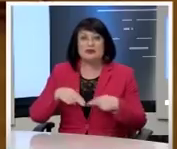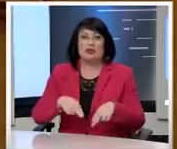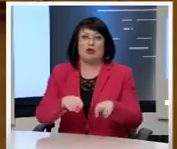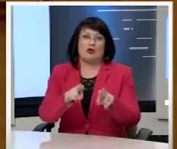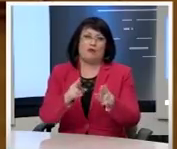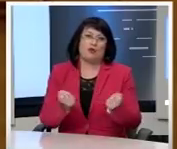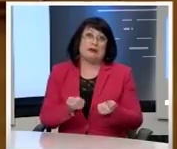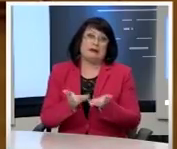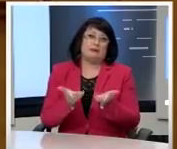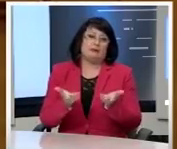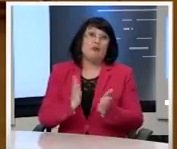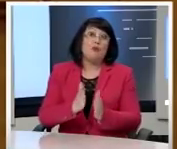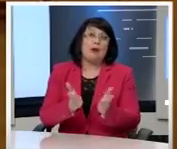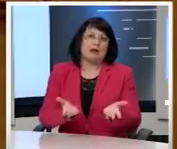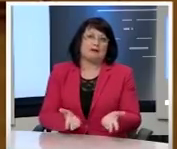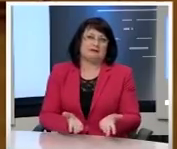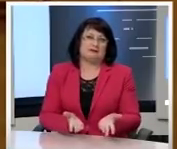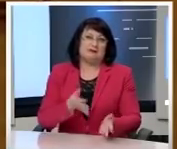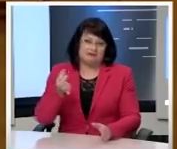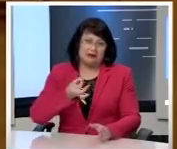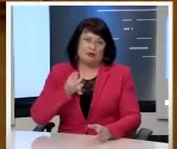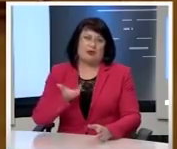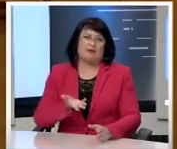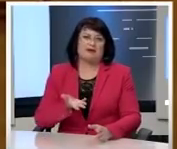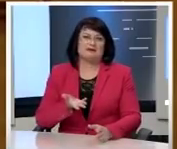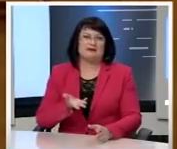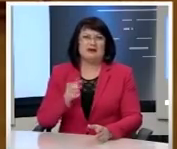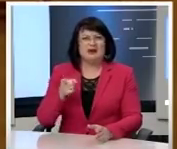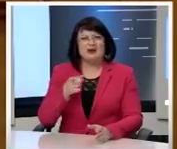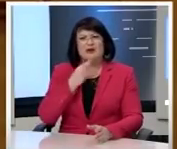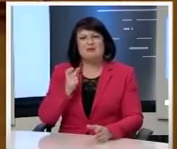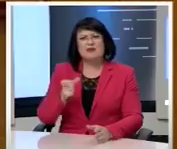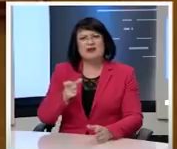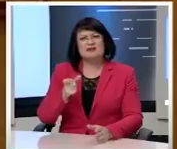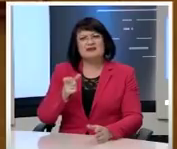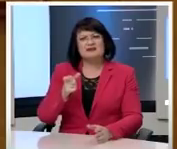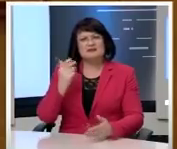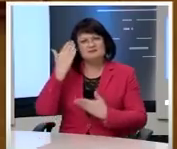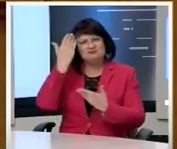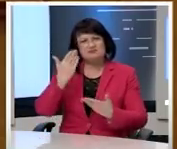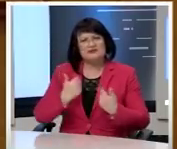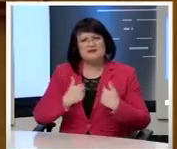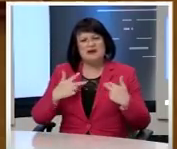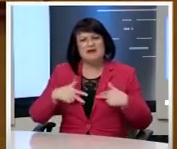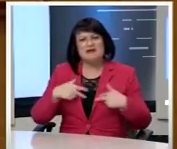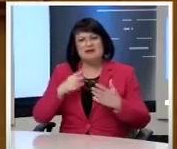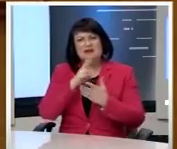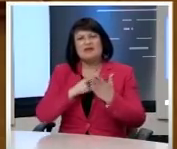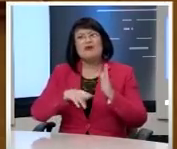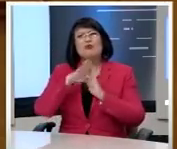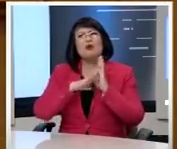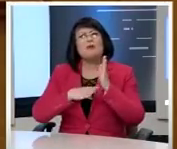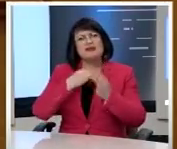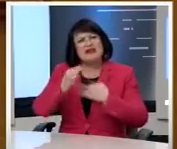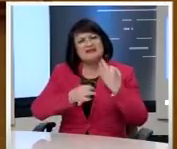οποία λέτε. Και γίνεστε και τιμητής αυτής της κυβέρνησης. Διαβάστε τις προγραμματικές δηλώσεις